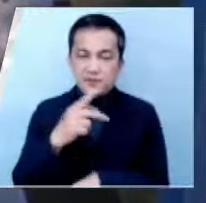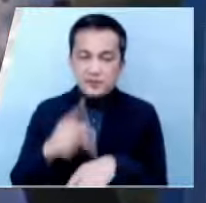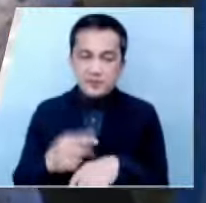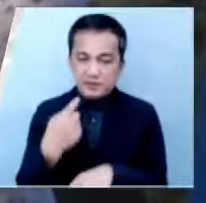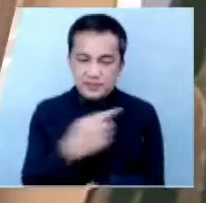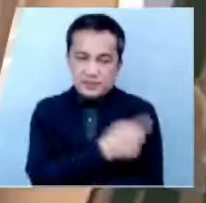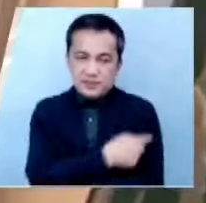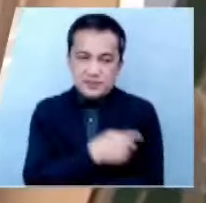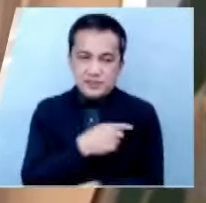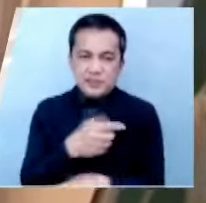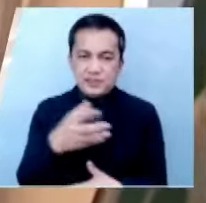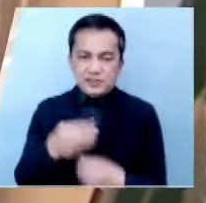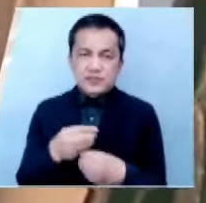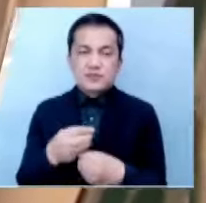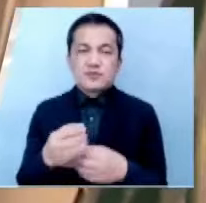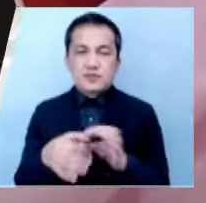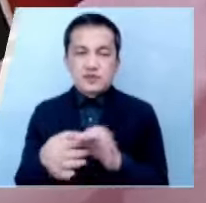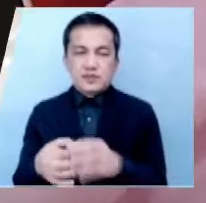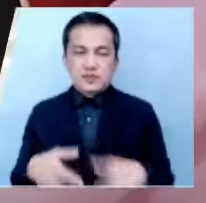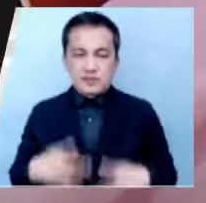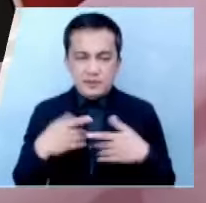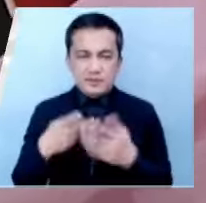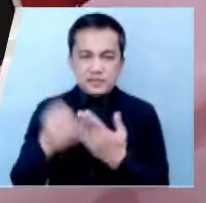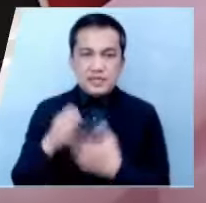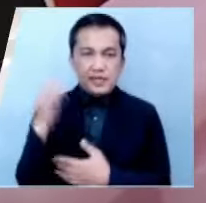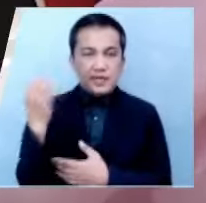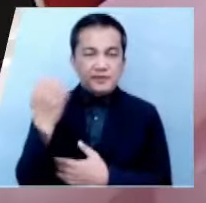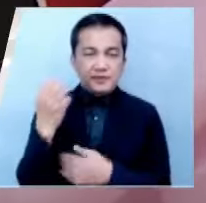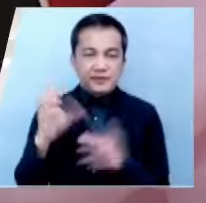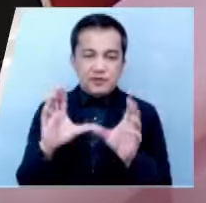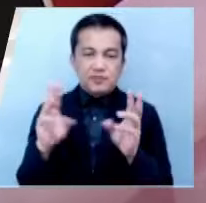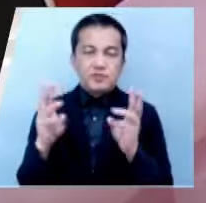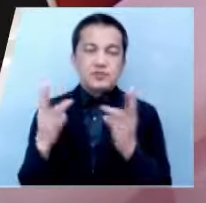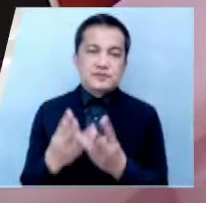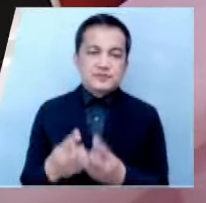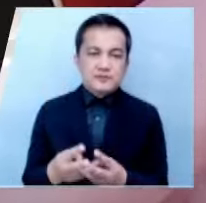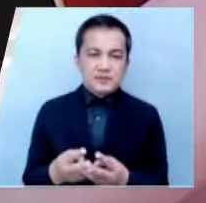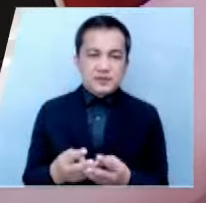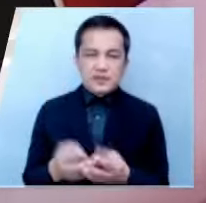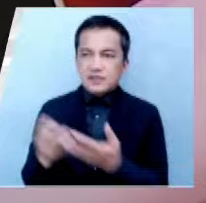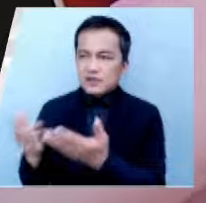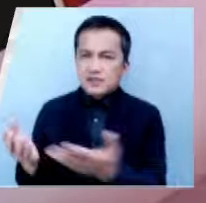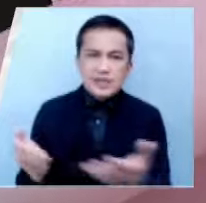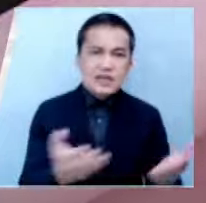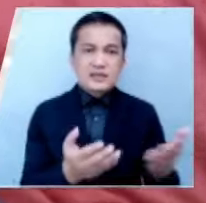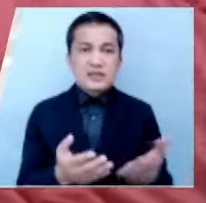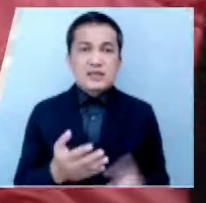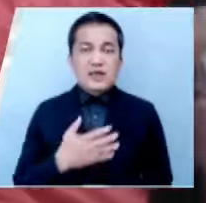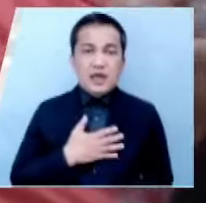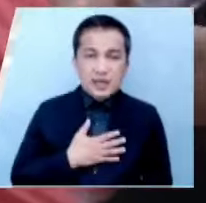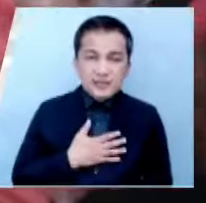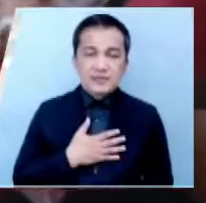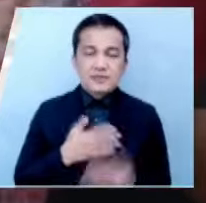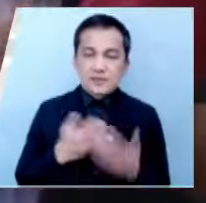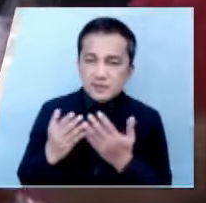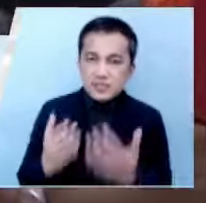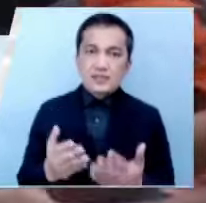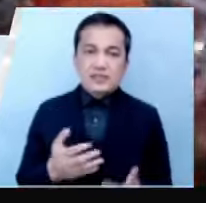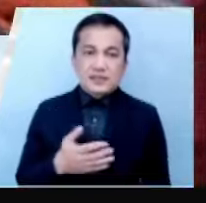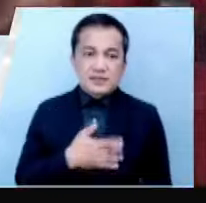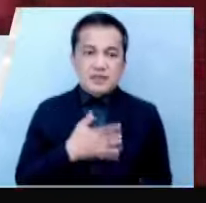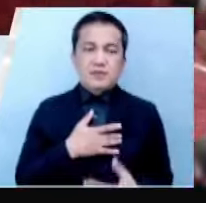Bloodletting Project sa Ever Commonwealth. Kayong lahat ay aking pinasasalamatan dahil damat-dama ko sa puso ko